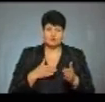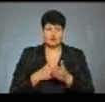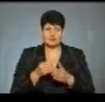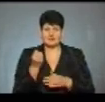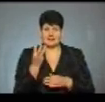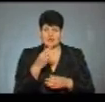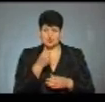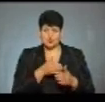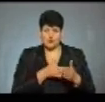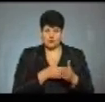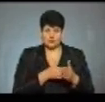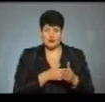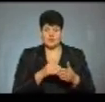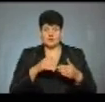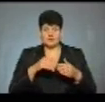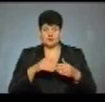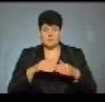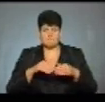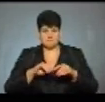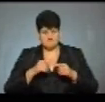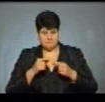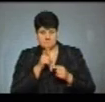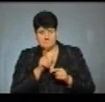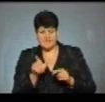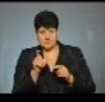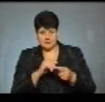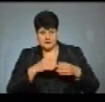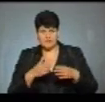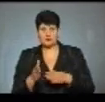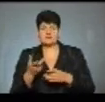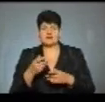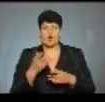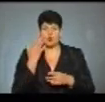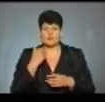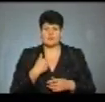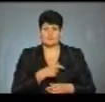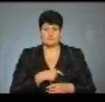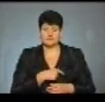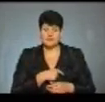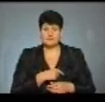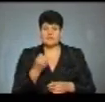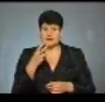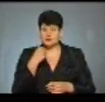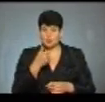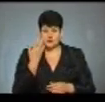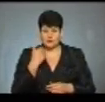року, а потім другий перелом – це вже після того, коли я став нардепом. В 2013 році, коли я в